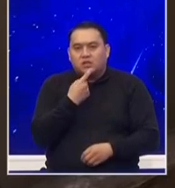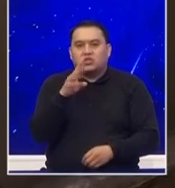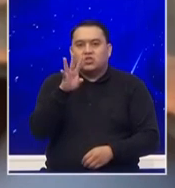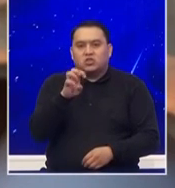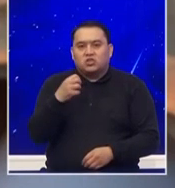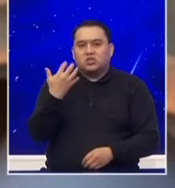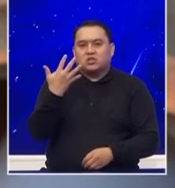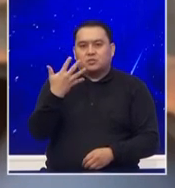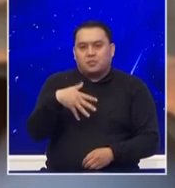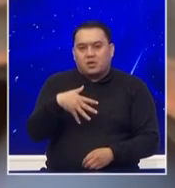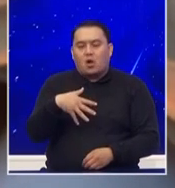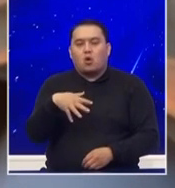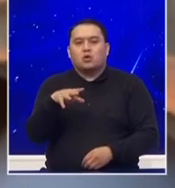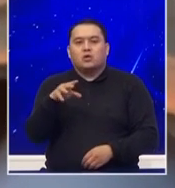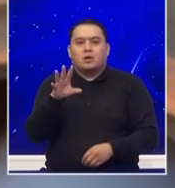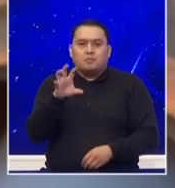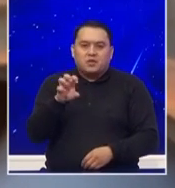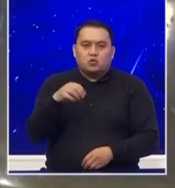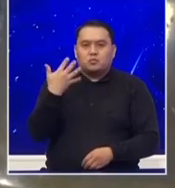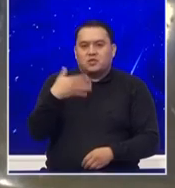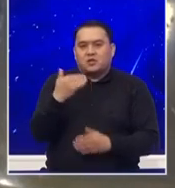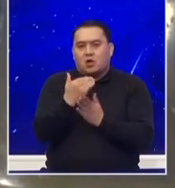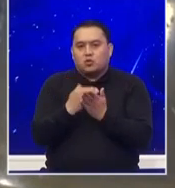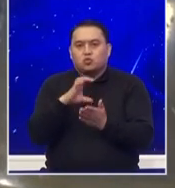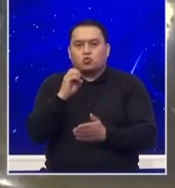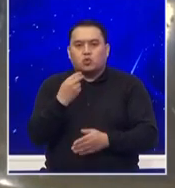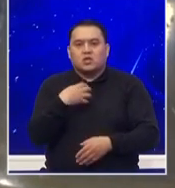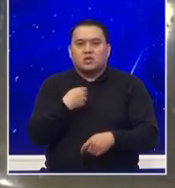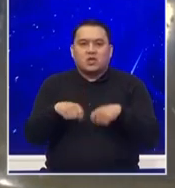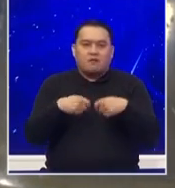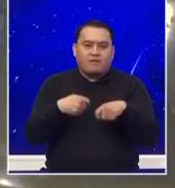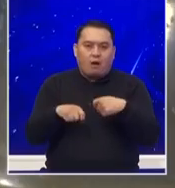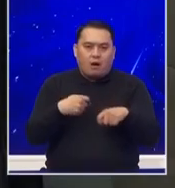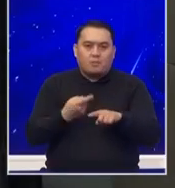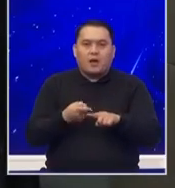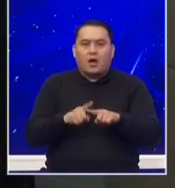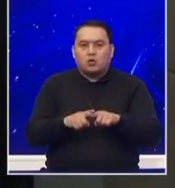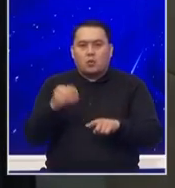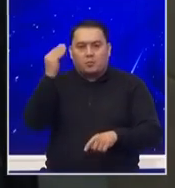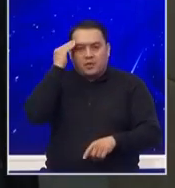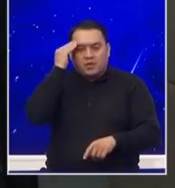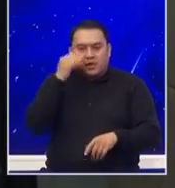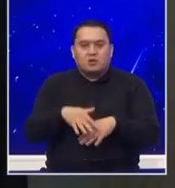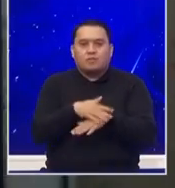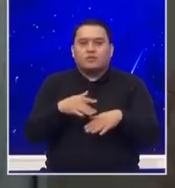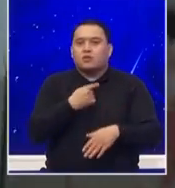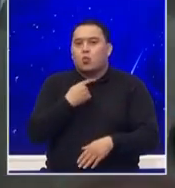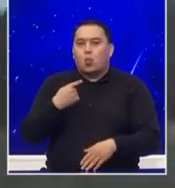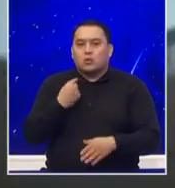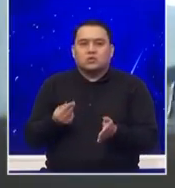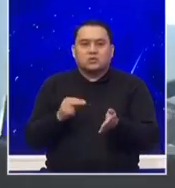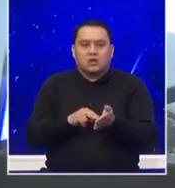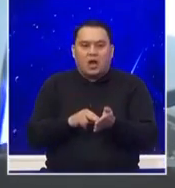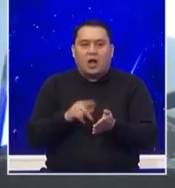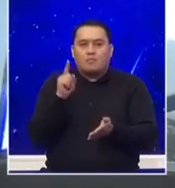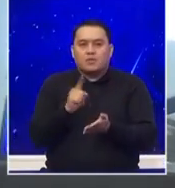450-500 тенге. Яйцо куриное входит в перечень социально значимых продуктов. Потому, по мнению жителей областного центра, цена на